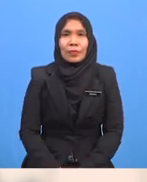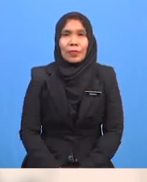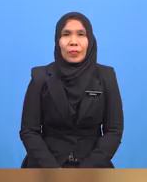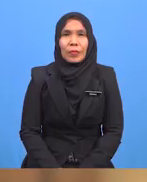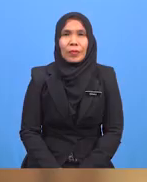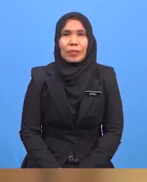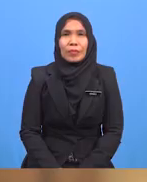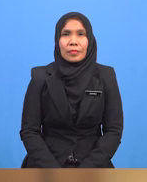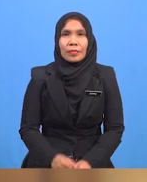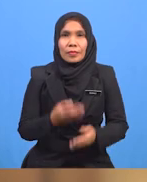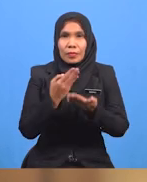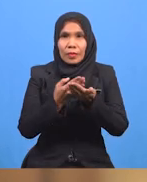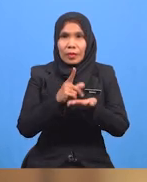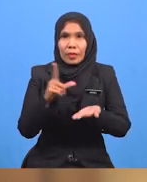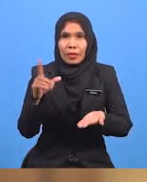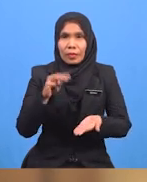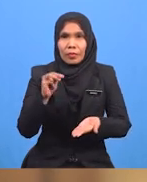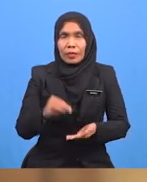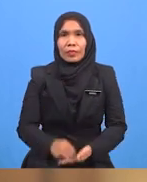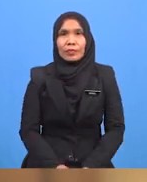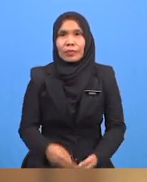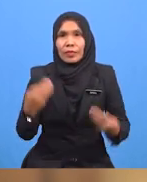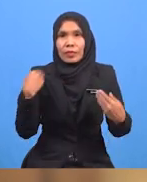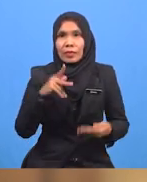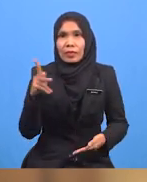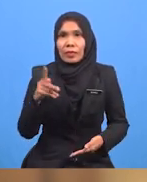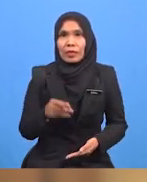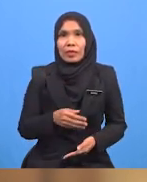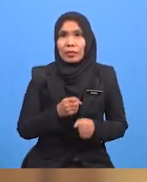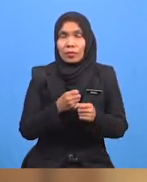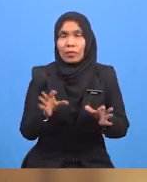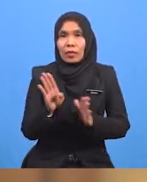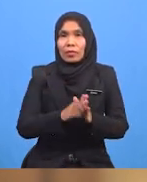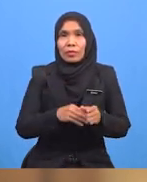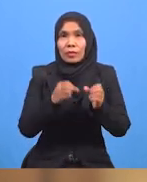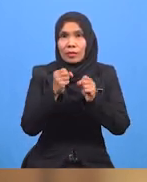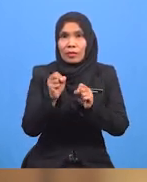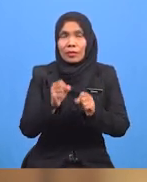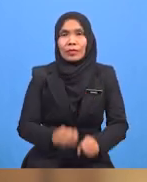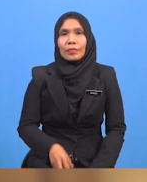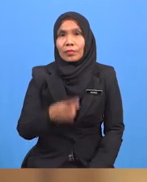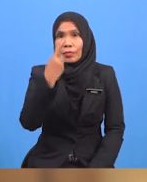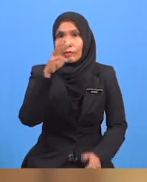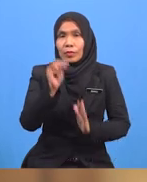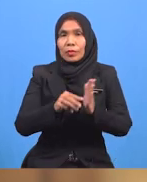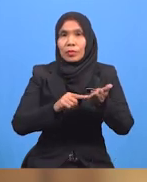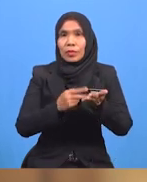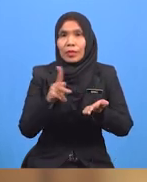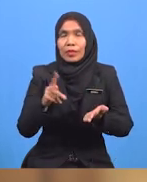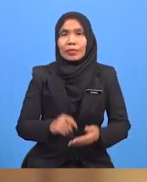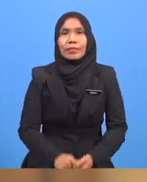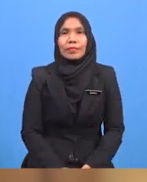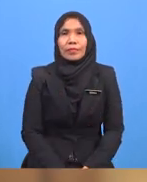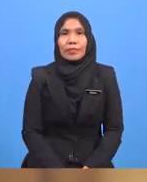Di Thailand murid-murid ada ke Anda sudah bersedia untuk memundurkan pembelajaran kita Hai